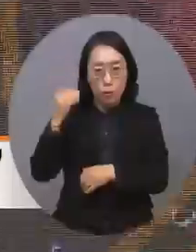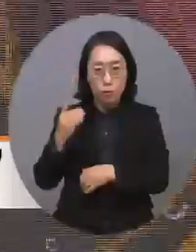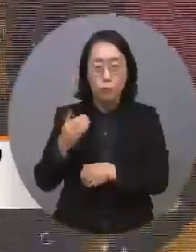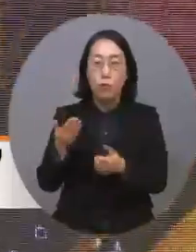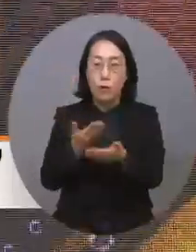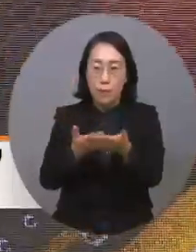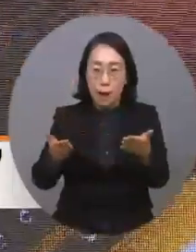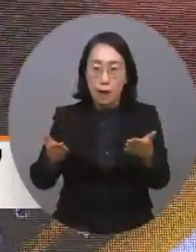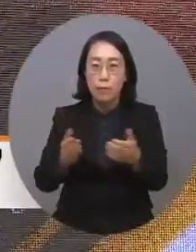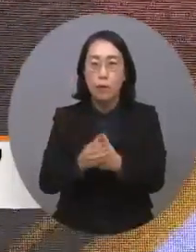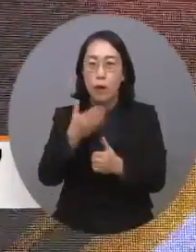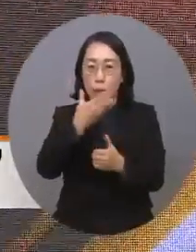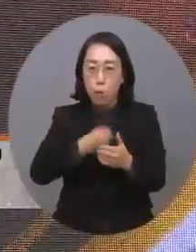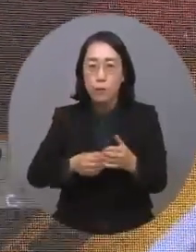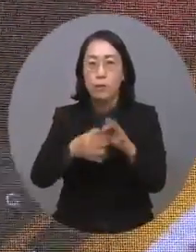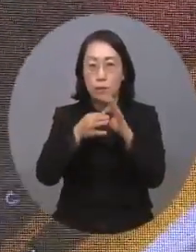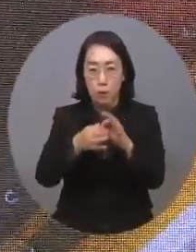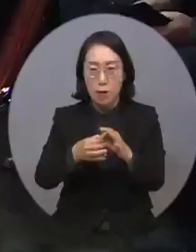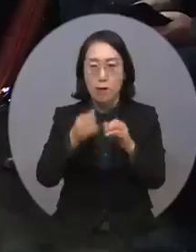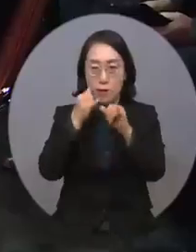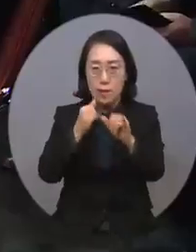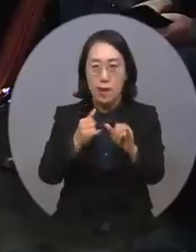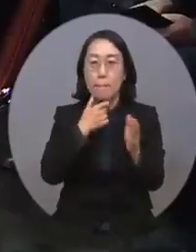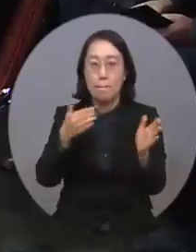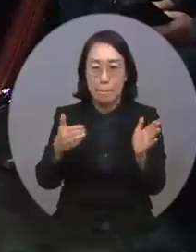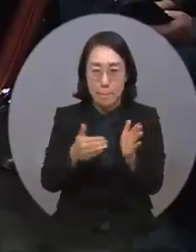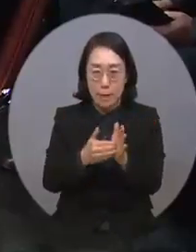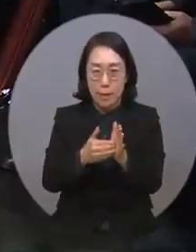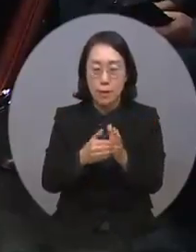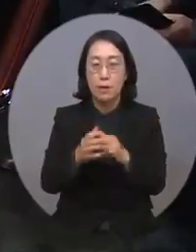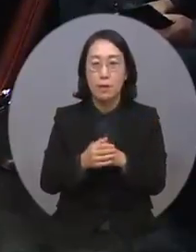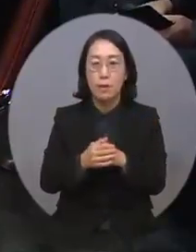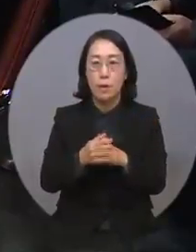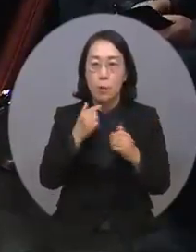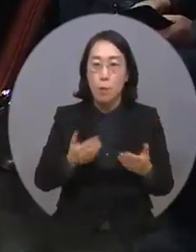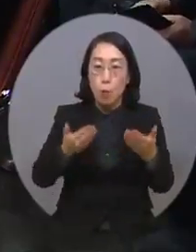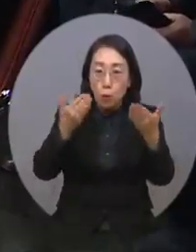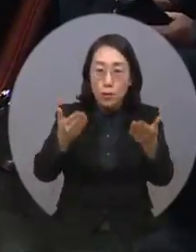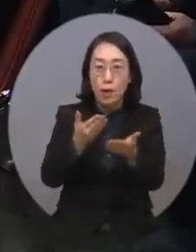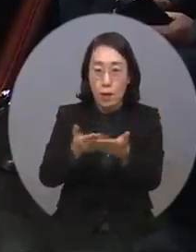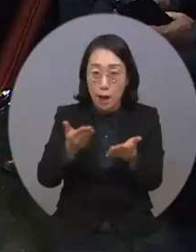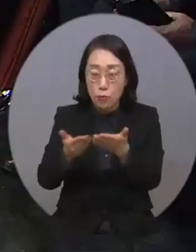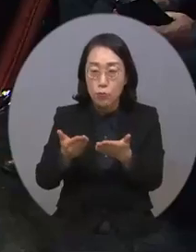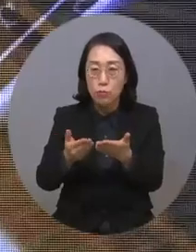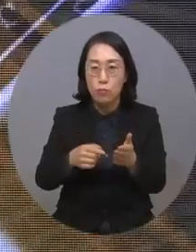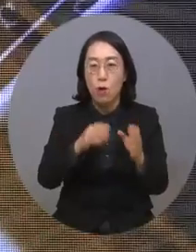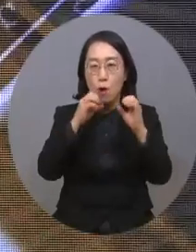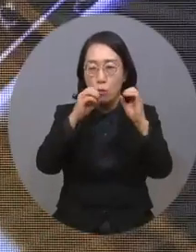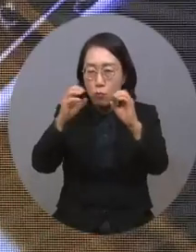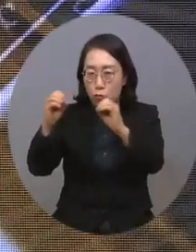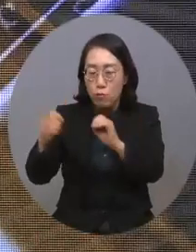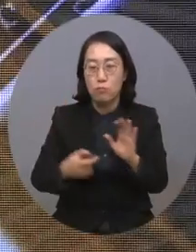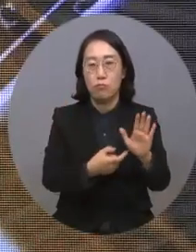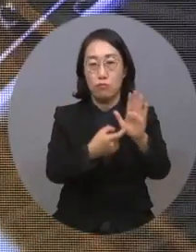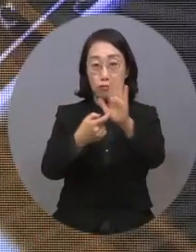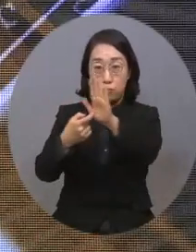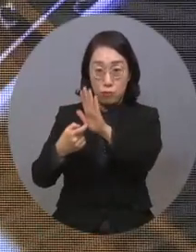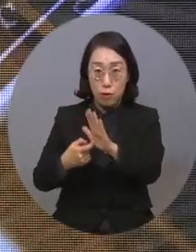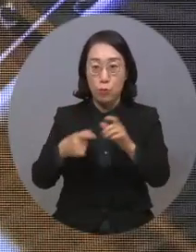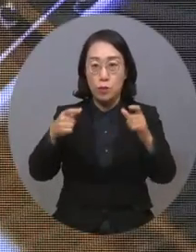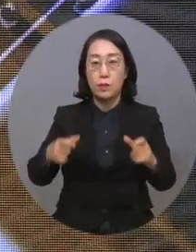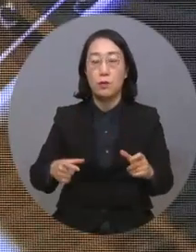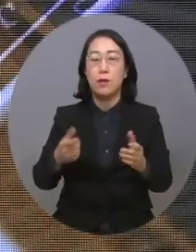배려 복지대상을 개최했습니다. 복지대상은 봉사와 나눔 문화를 널리 알리고 지역사회 발전은